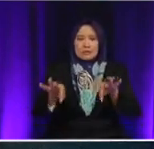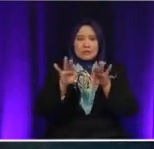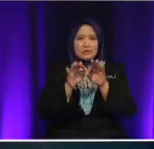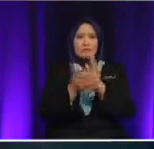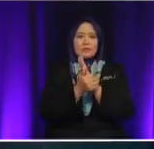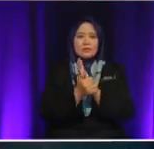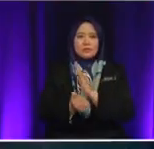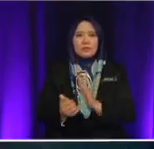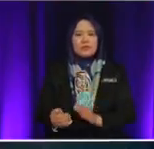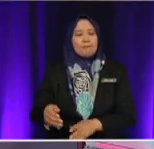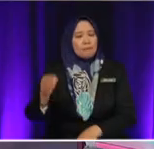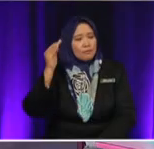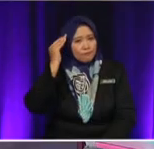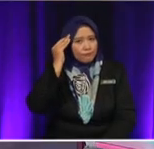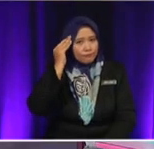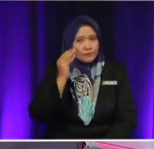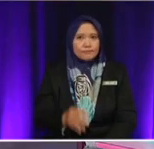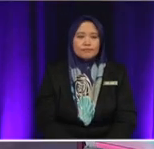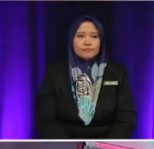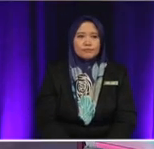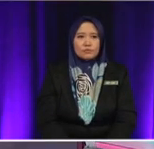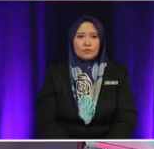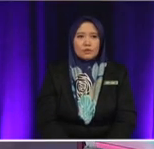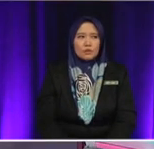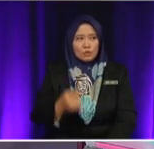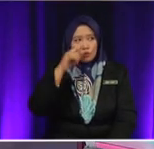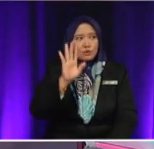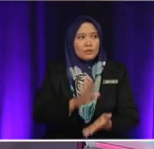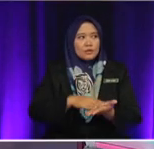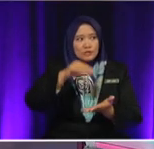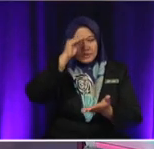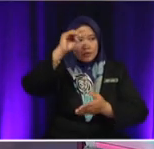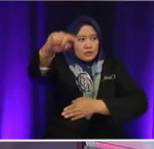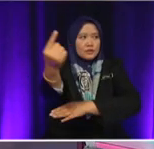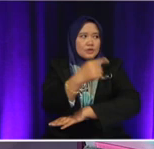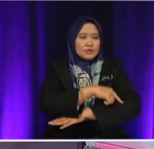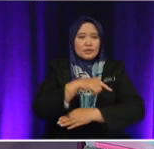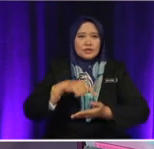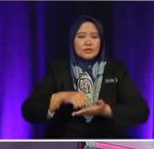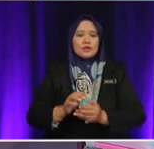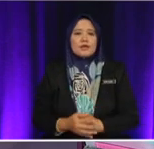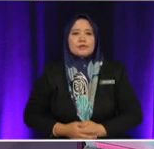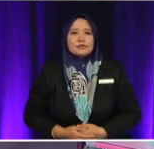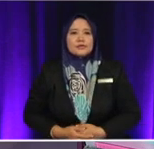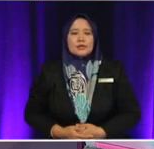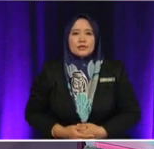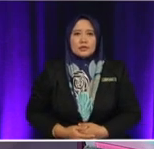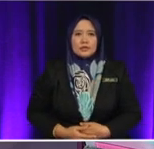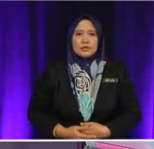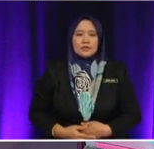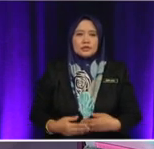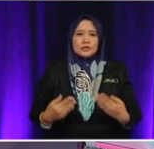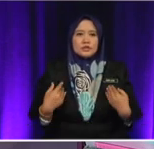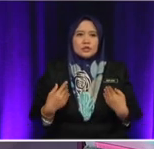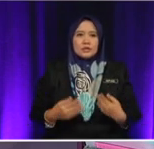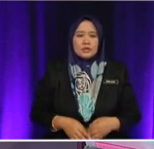Cikgu. Okey, kita teruskan untuk pembelajaran kita hari ini berkaitan tentang empat kemahiran hubungan